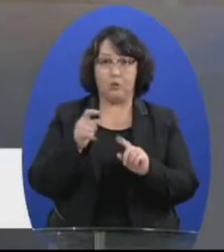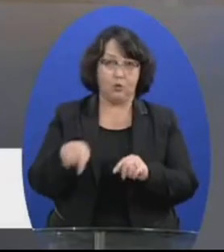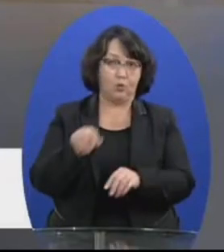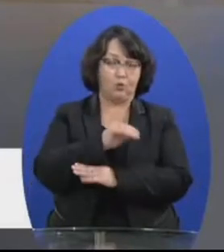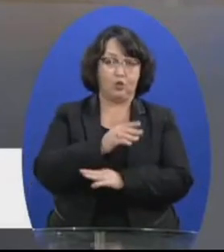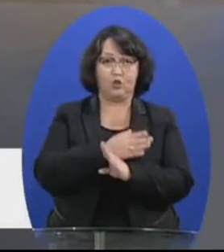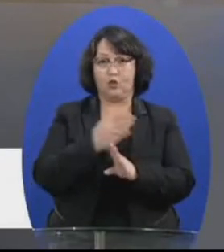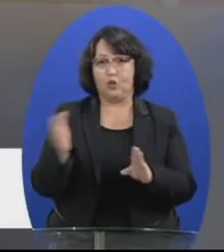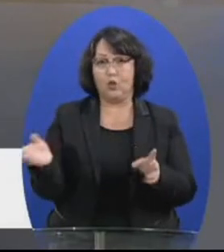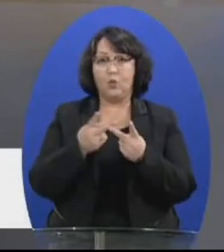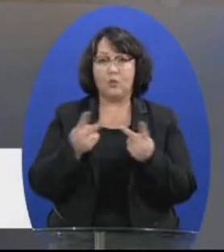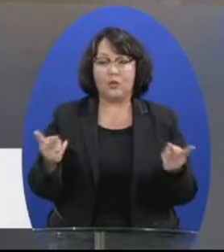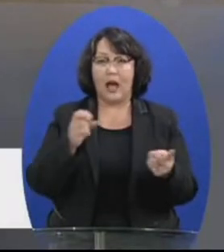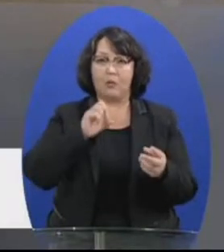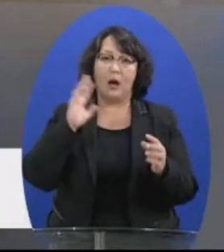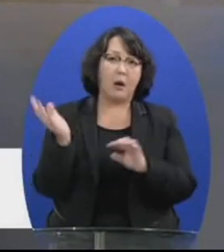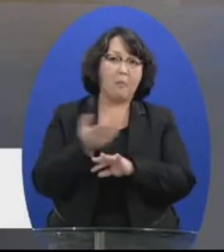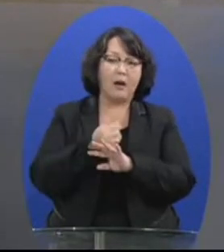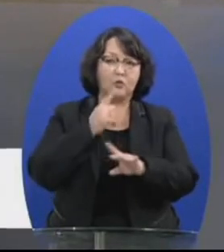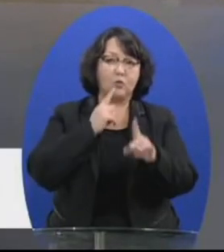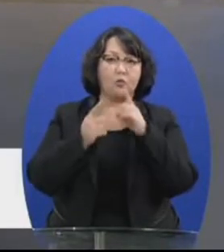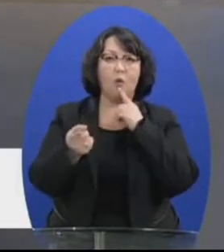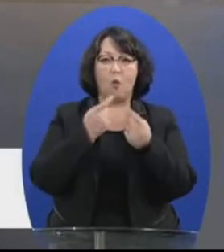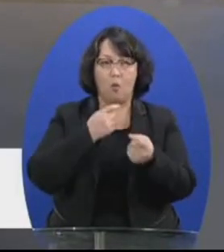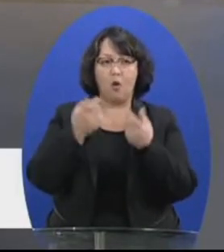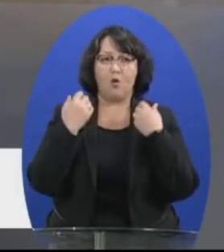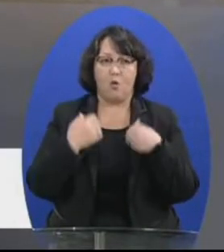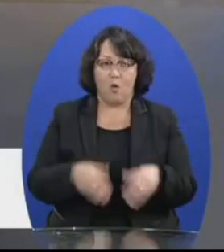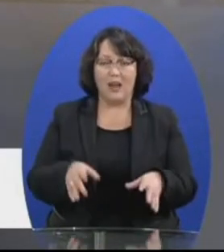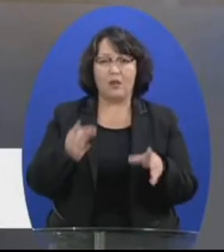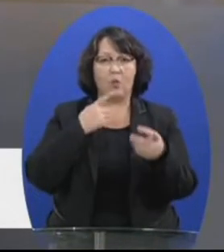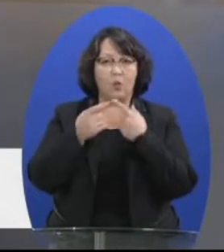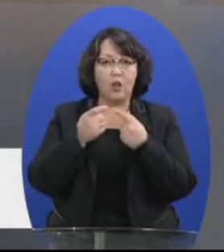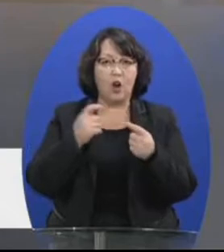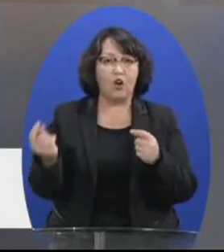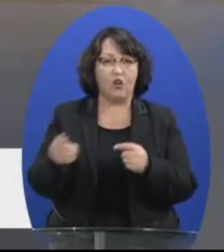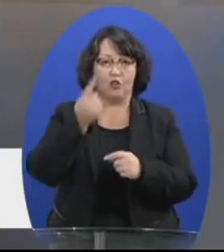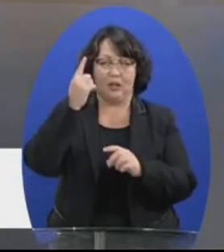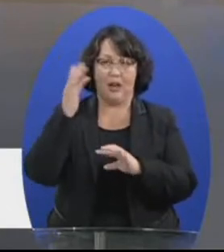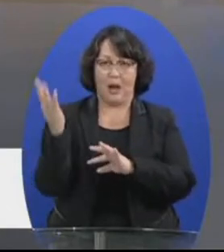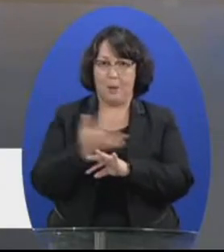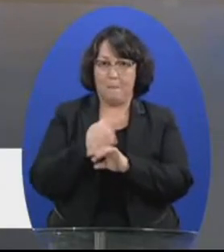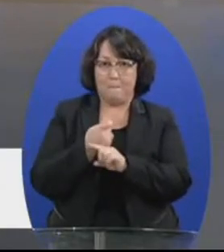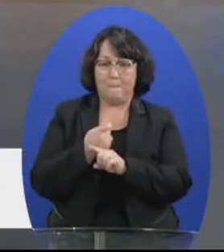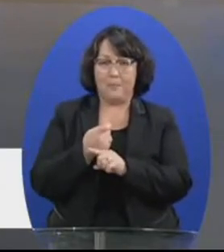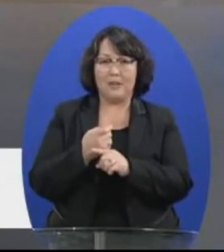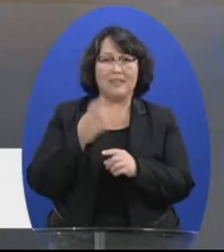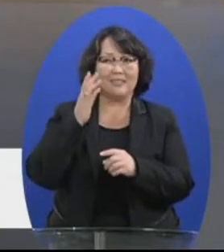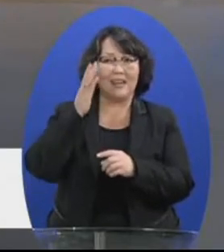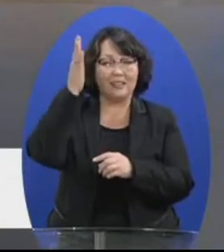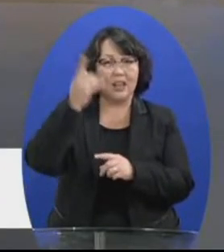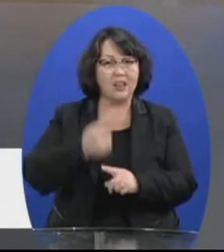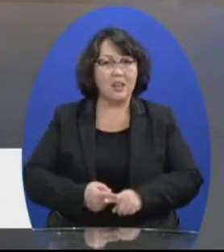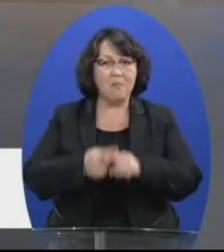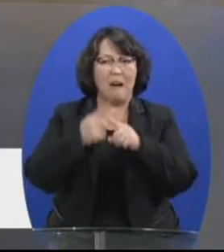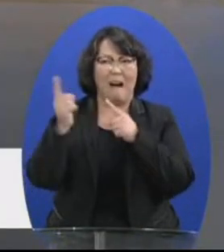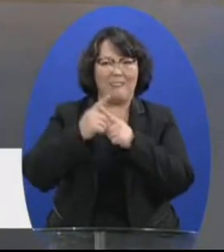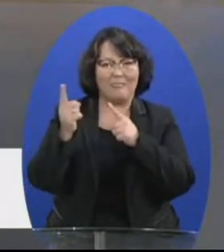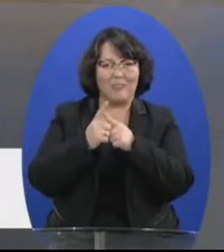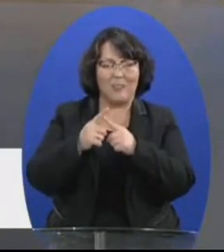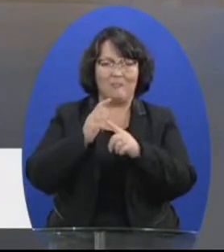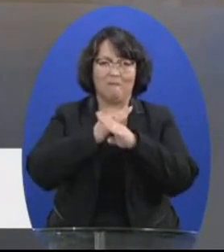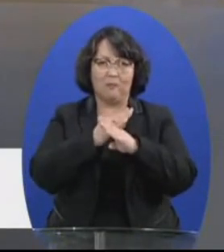бол өнөөдөр үдээс хойш үндэсний аюулгүй байдлын зөвлөл хуралцсан. За энэ хуралдаанаас бол одоо өндөржүүлсэн бэлэн байдлын зэргийг цаашдаа нэмэгдүүлэх үгүй юу